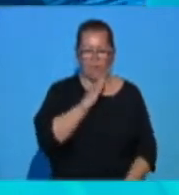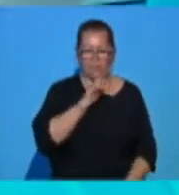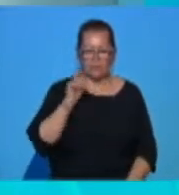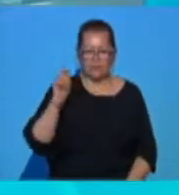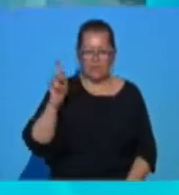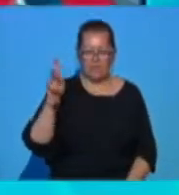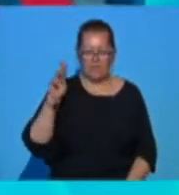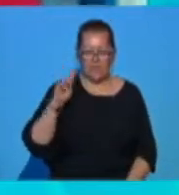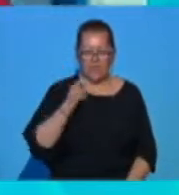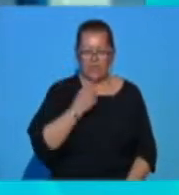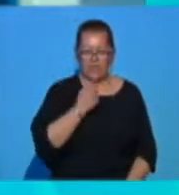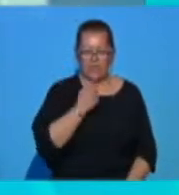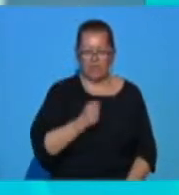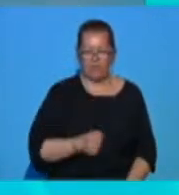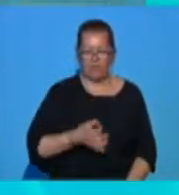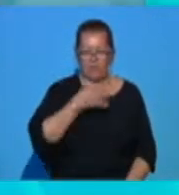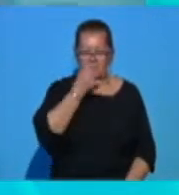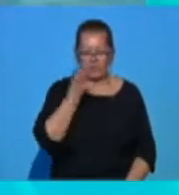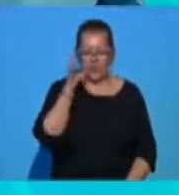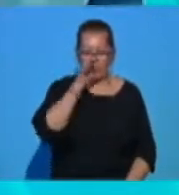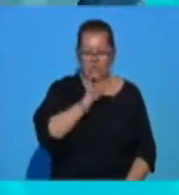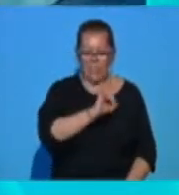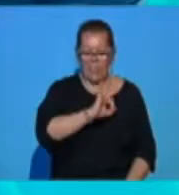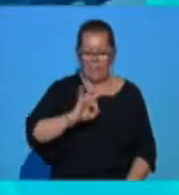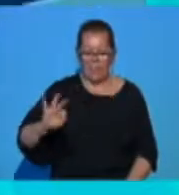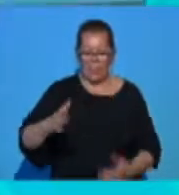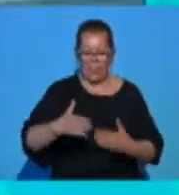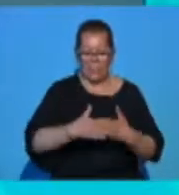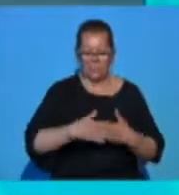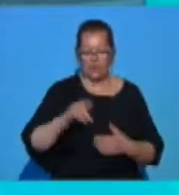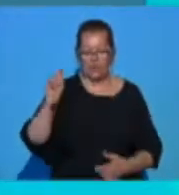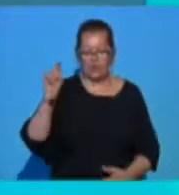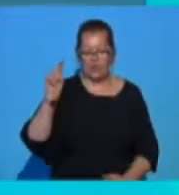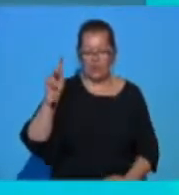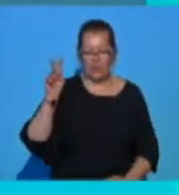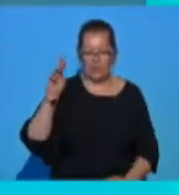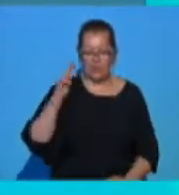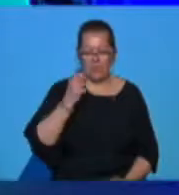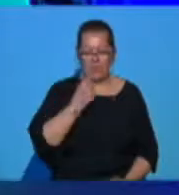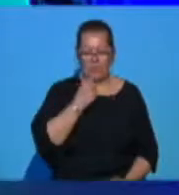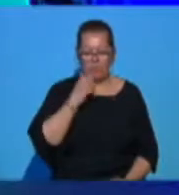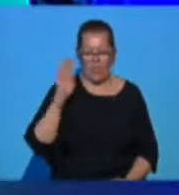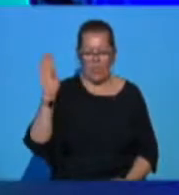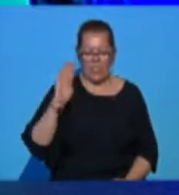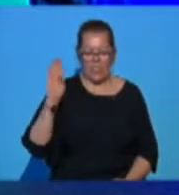de Facebook TVR Craiova. Vă dorim o seară frumoasă alături de programele noastre. La revedere!